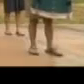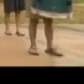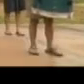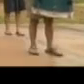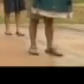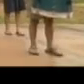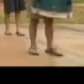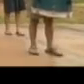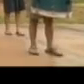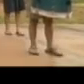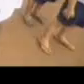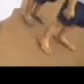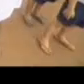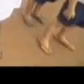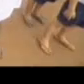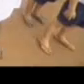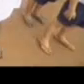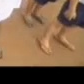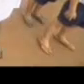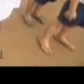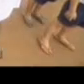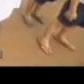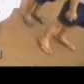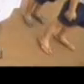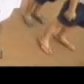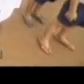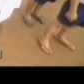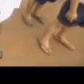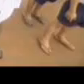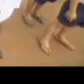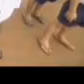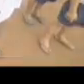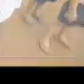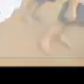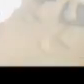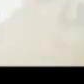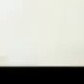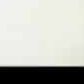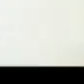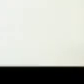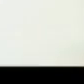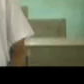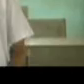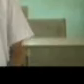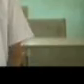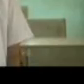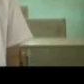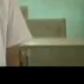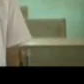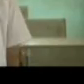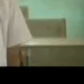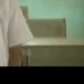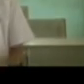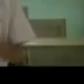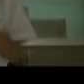ฉันภูมิใจที่ทำตามได้จริ